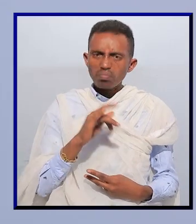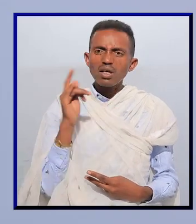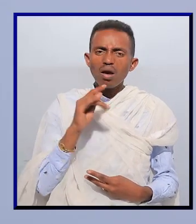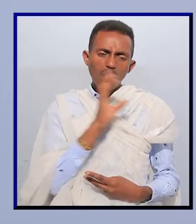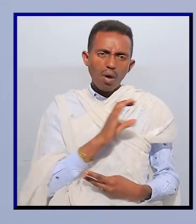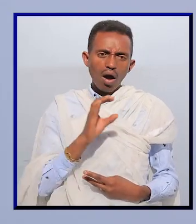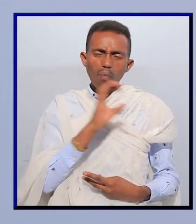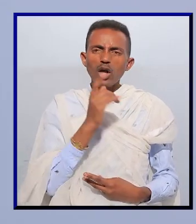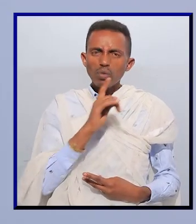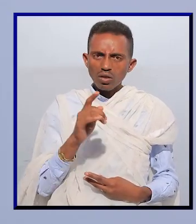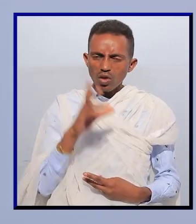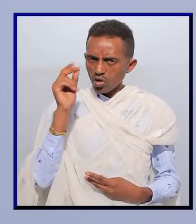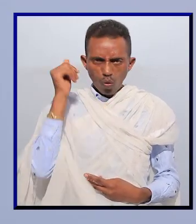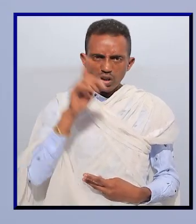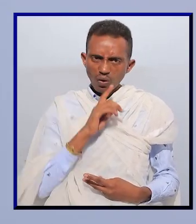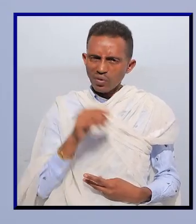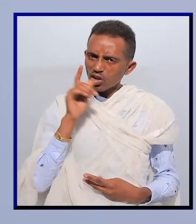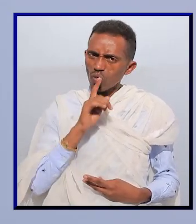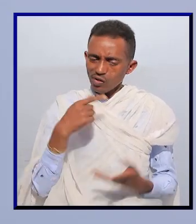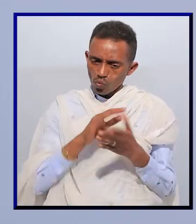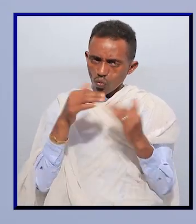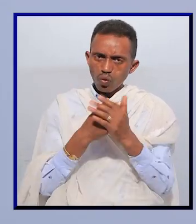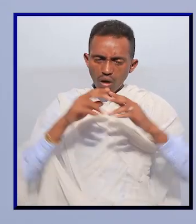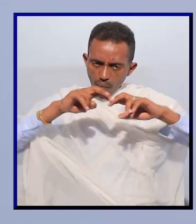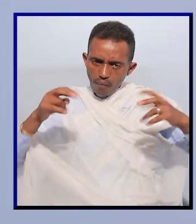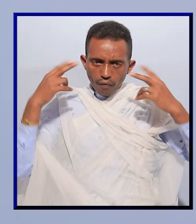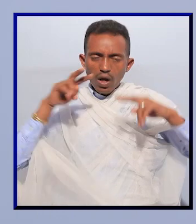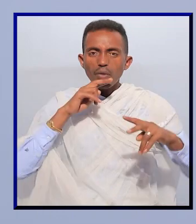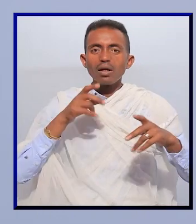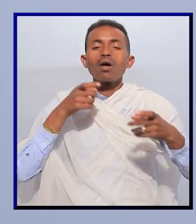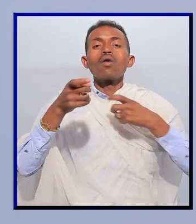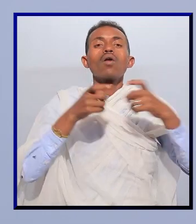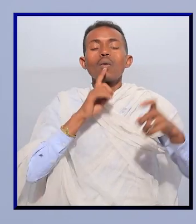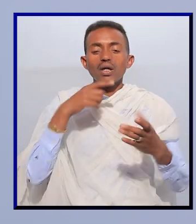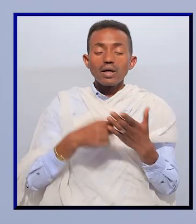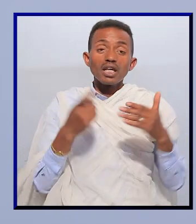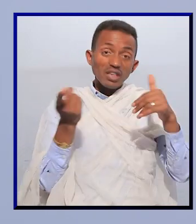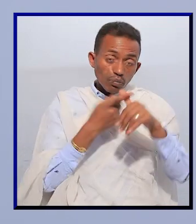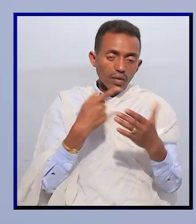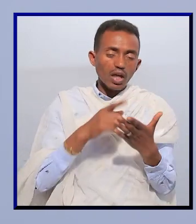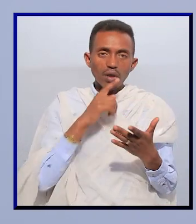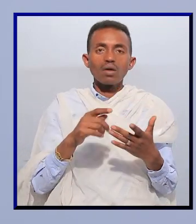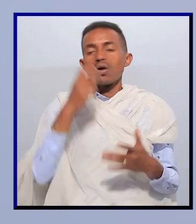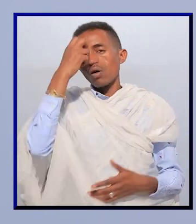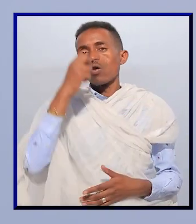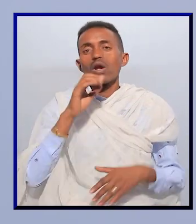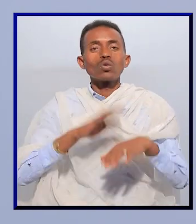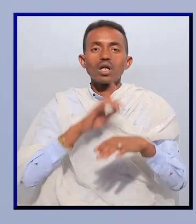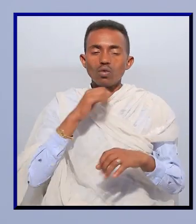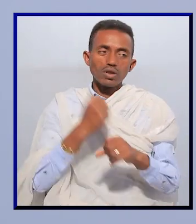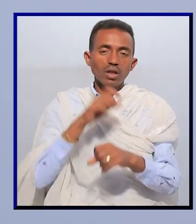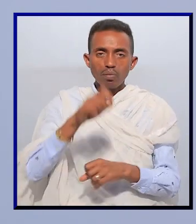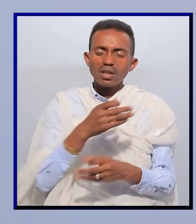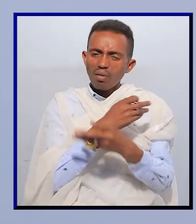እንደዛው ያንን በደንብ ማየት መፈተሽ አለባችሁ። በየቀኑ ማለት ነው ልጆቻቸውን ወላጆች መቆጣጥር አለባችሁ። የመጀመሪያው ትልቁ ስራ የሚሰራው ወላጆች ላይ